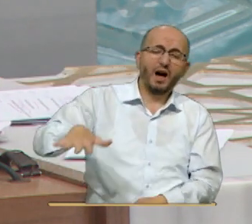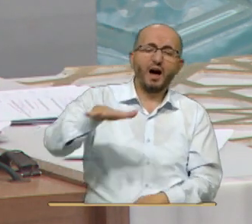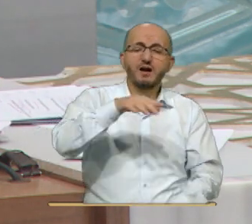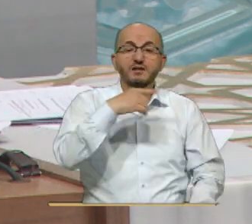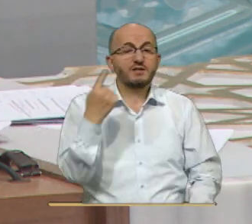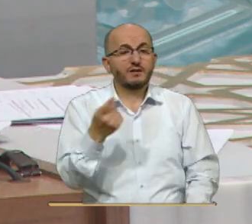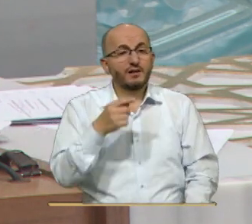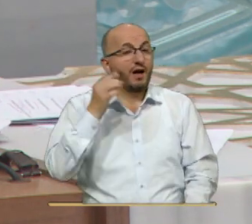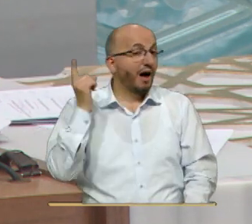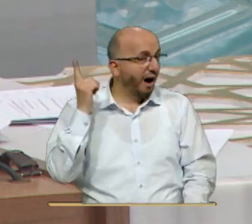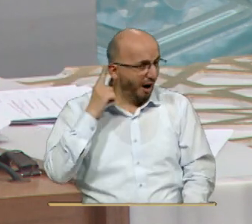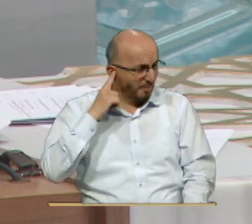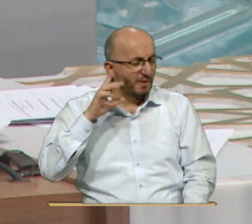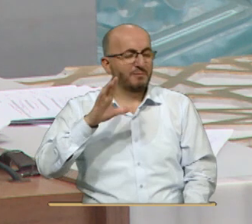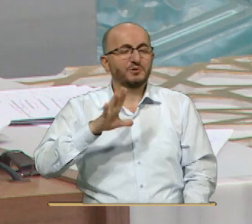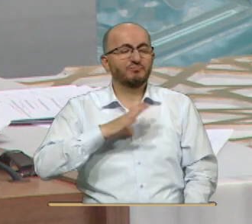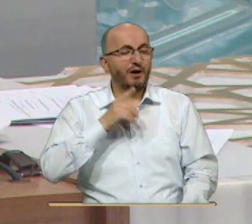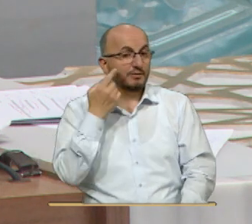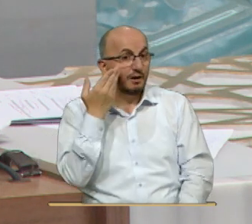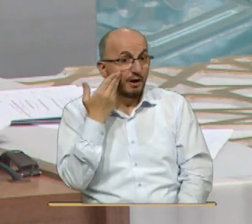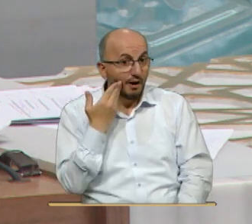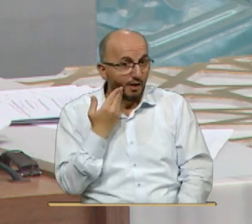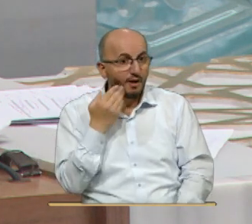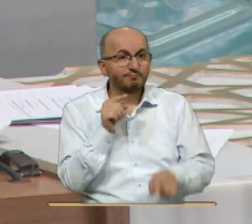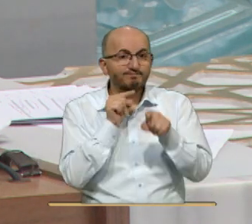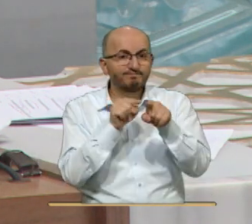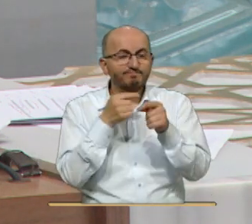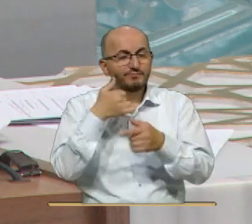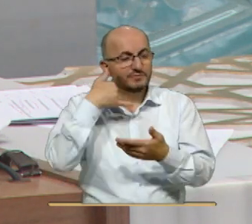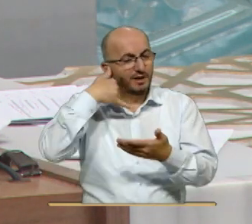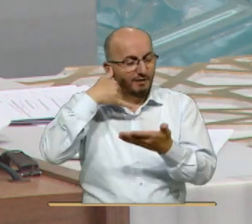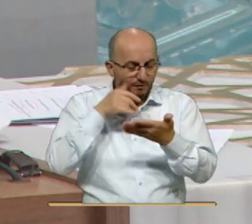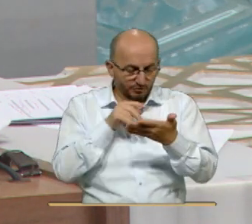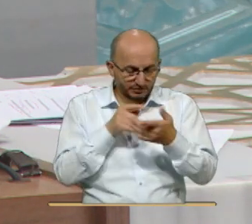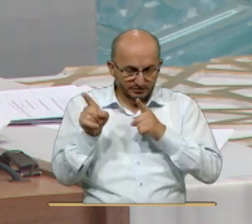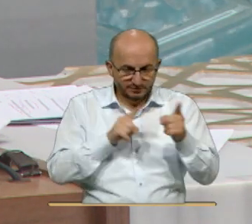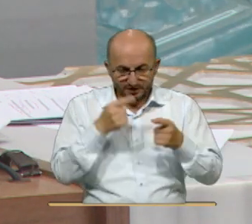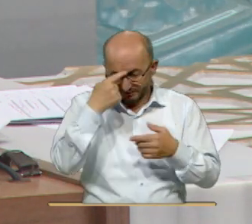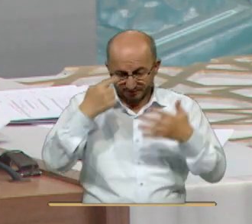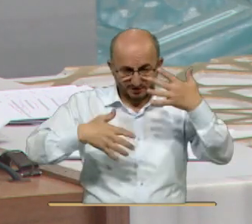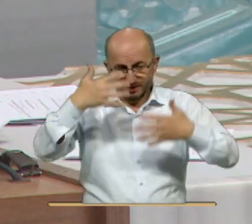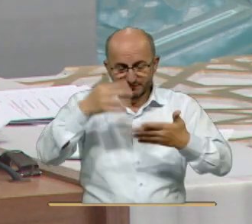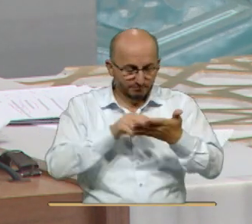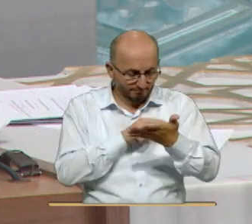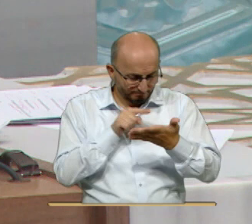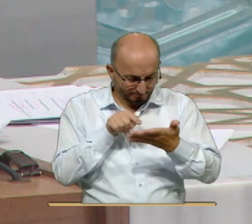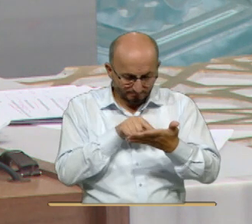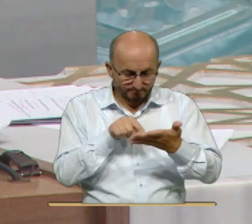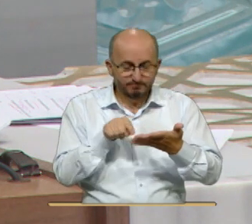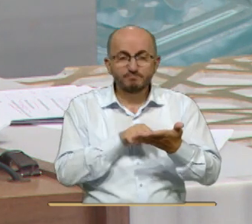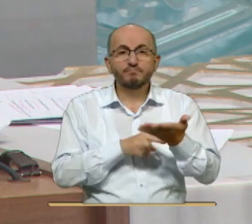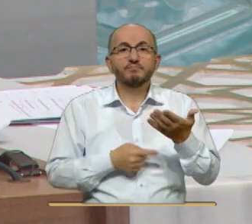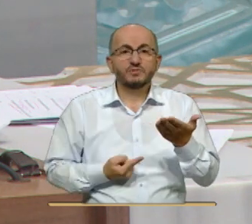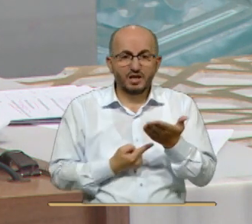haberimiz vardır. Takip ediyoruz, değil mi? Elimizdeki telefonlarla, internet, televizyon vesaire,